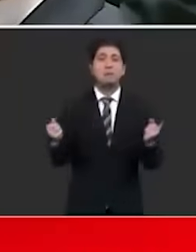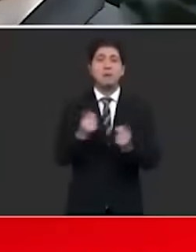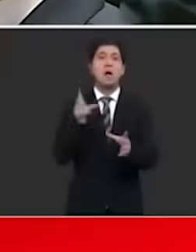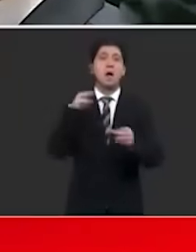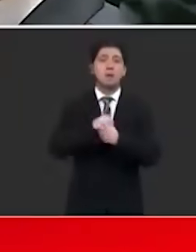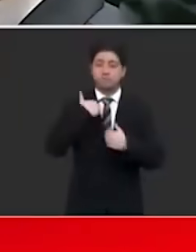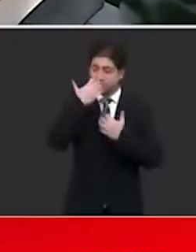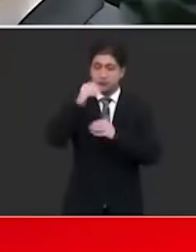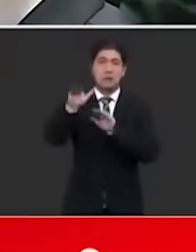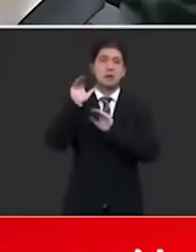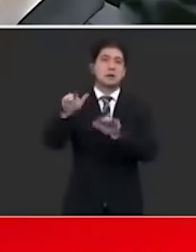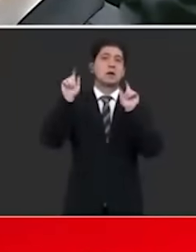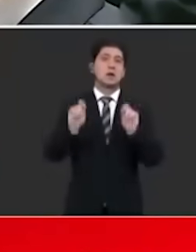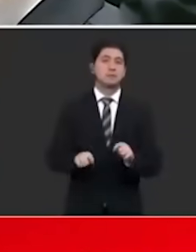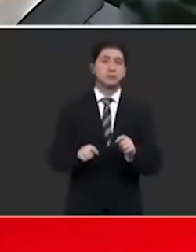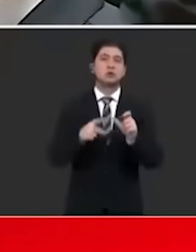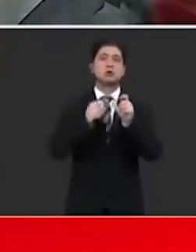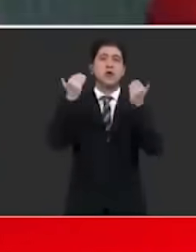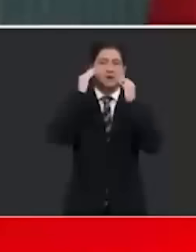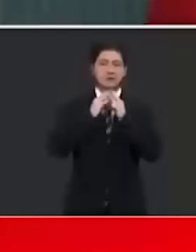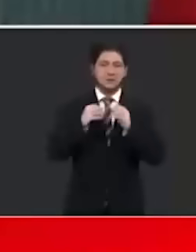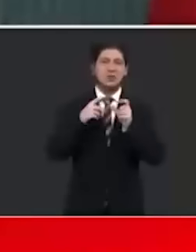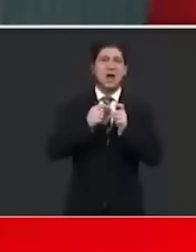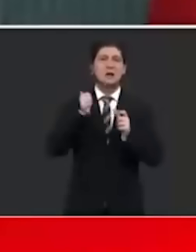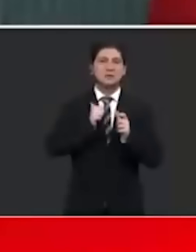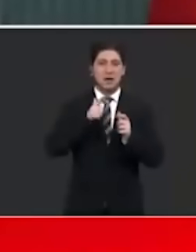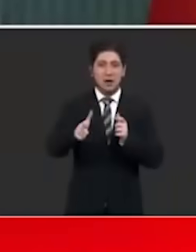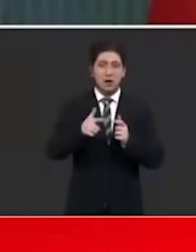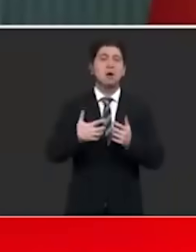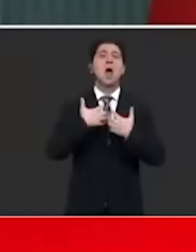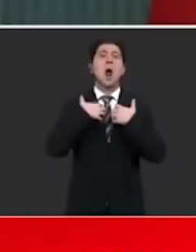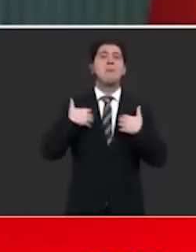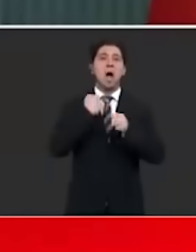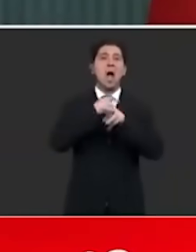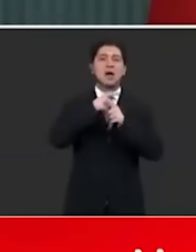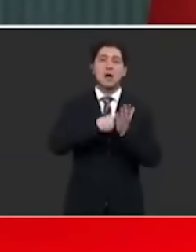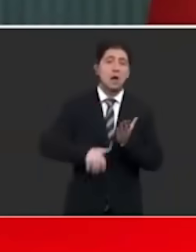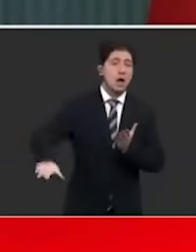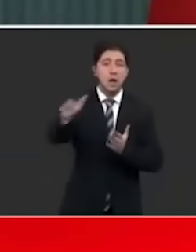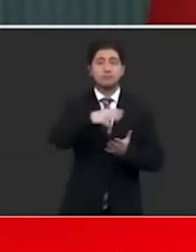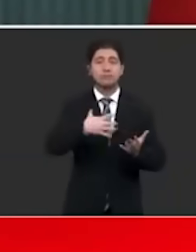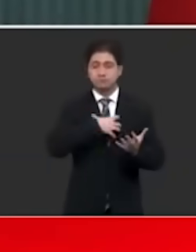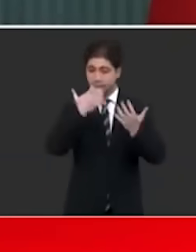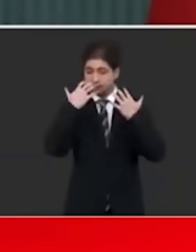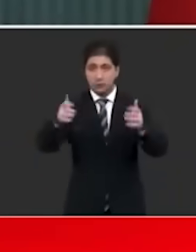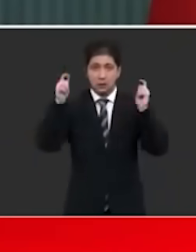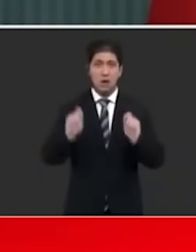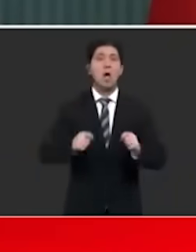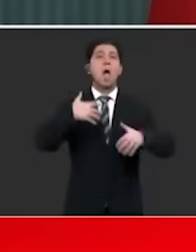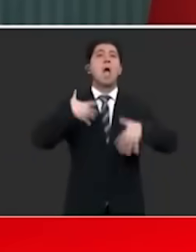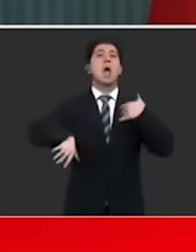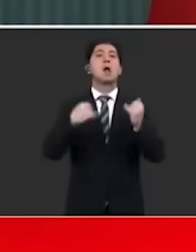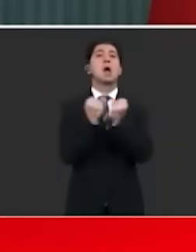tuttuk. Şehitlerimizin emanetlerine, kahraman gazilerimize sahip çıktık. Engelli